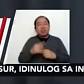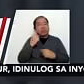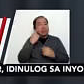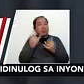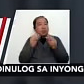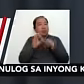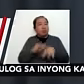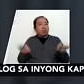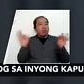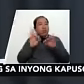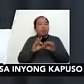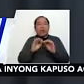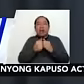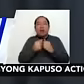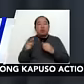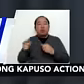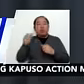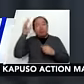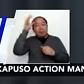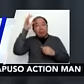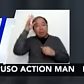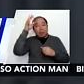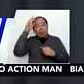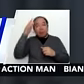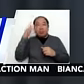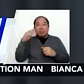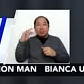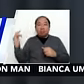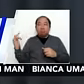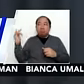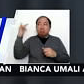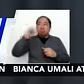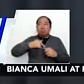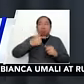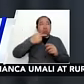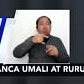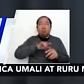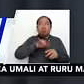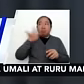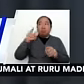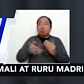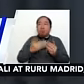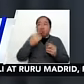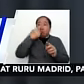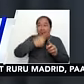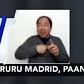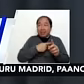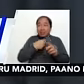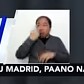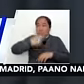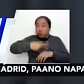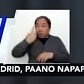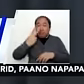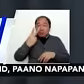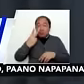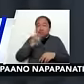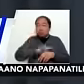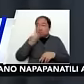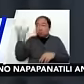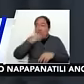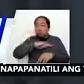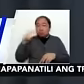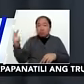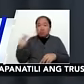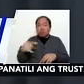isang buwan dalawang beses may isang Ah nakita kami isang buwan tatlong beses Uh Nakita naman natin